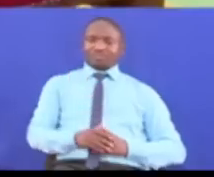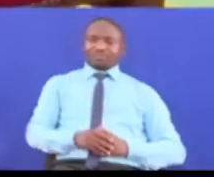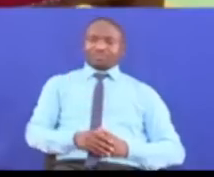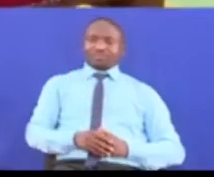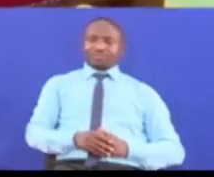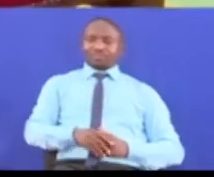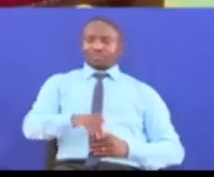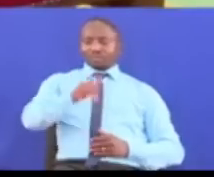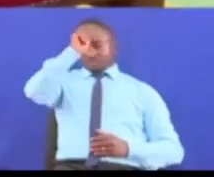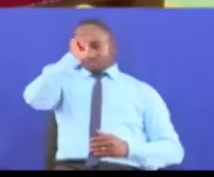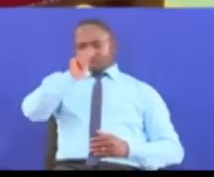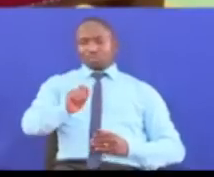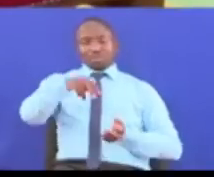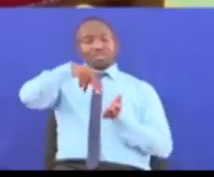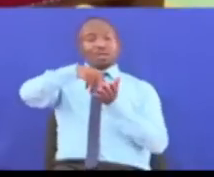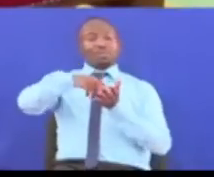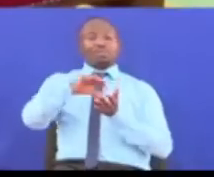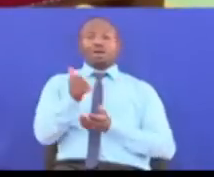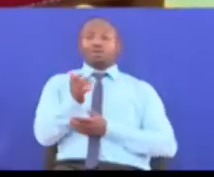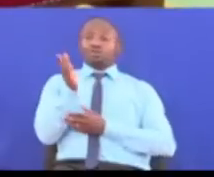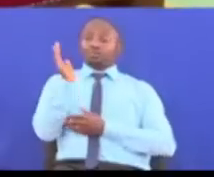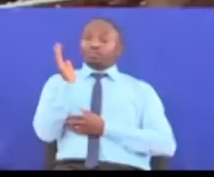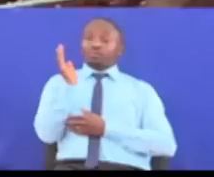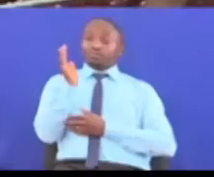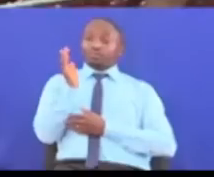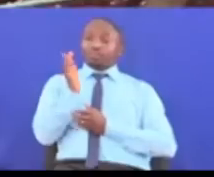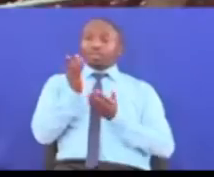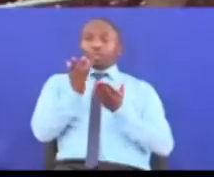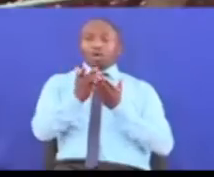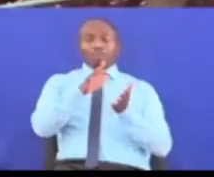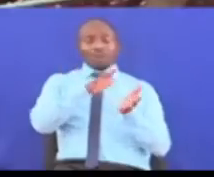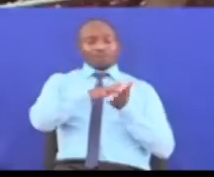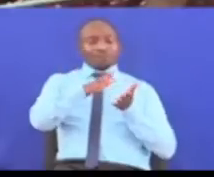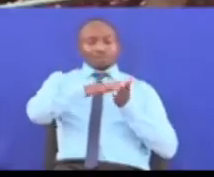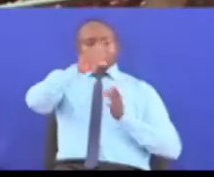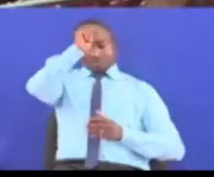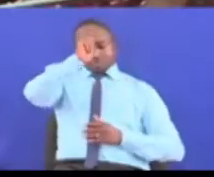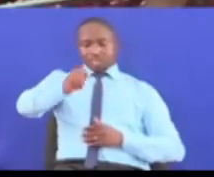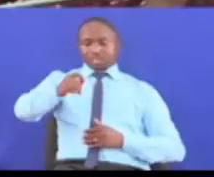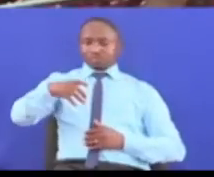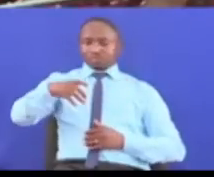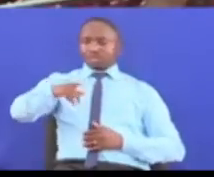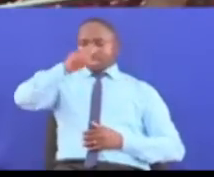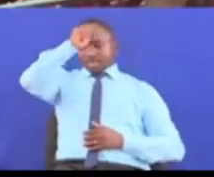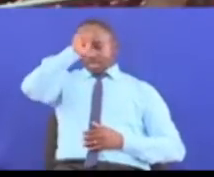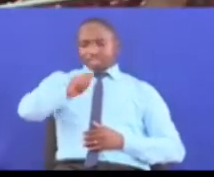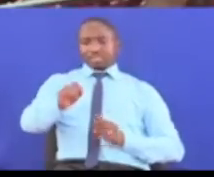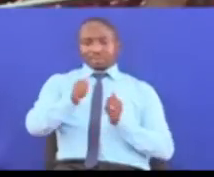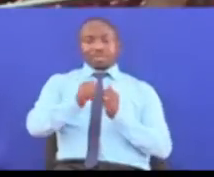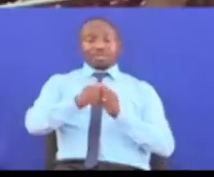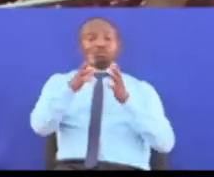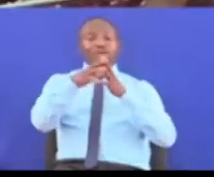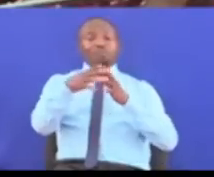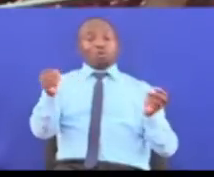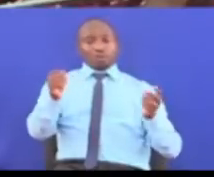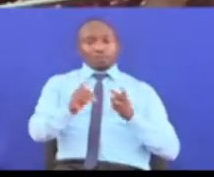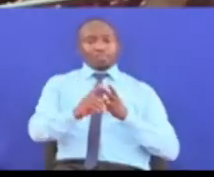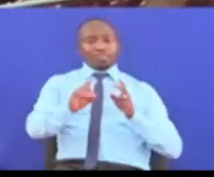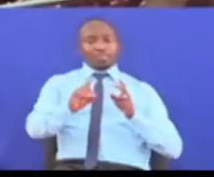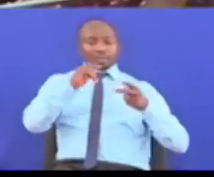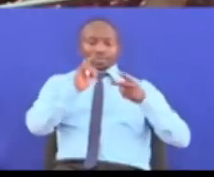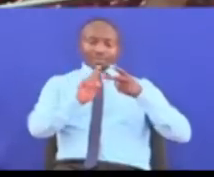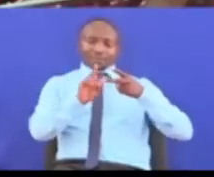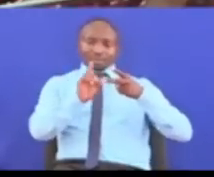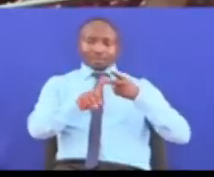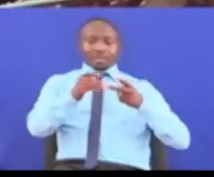meshi radhia naa umes bado naomba naham meshi waziri kamba heshima ni kitu cha bure lakini la pili